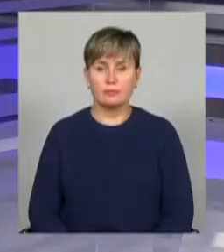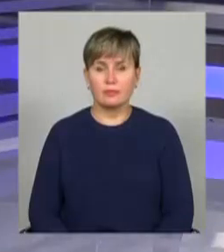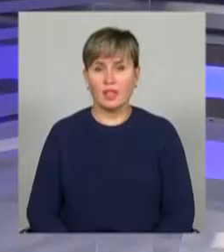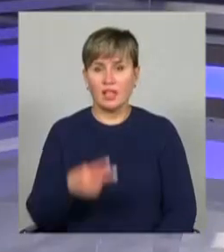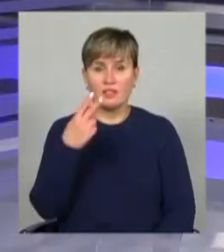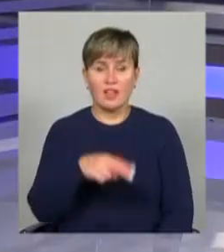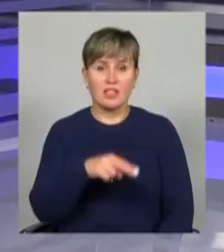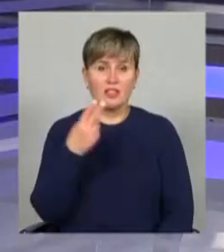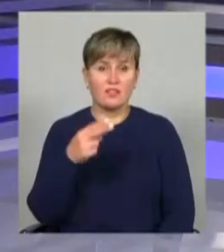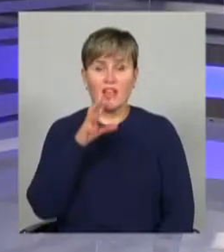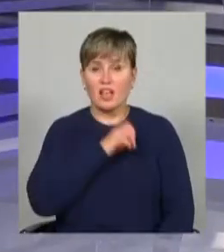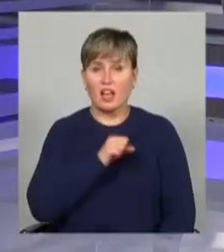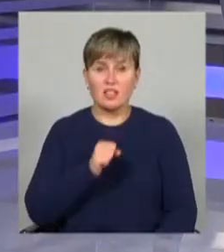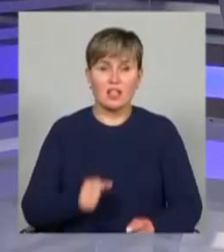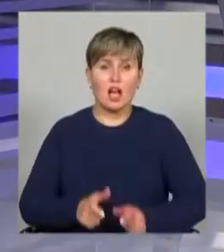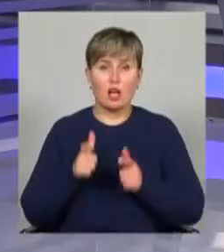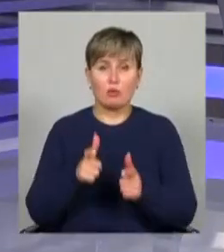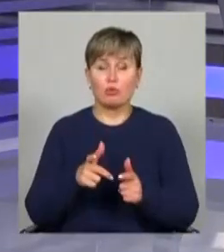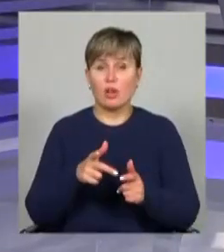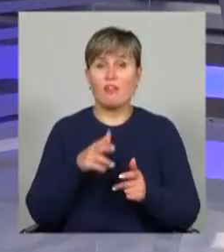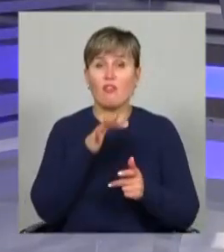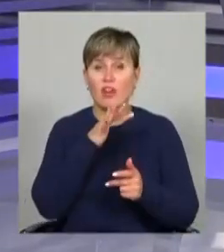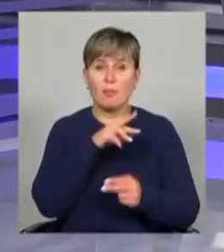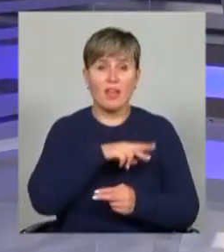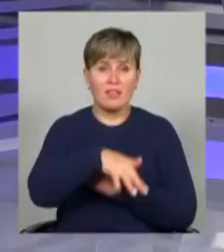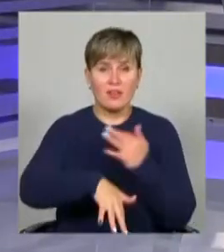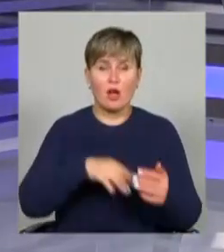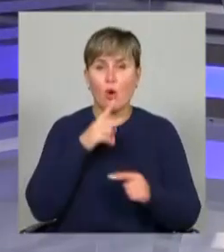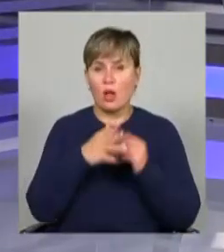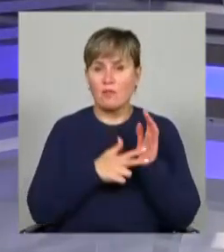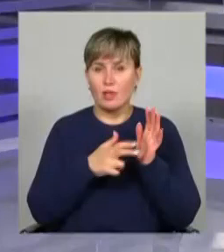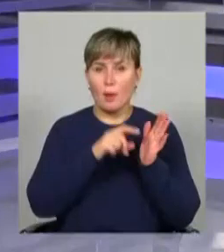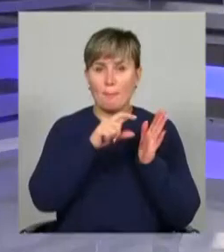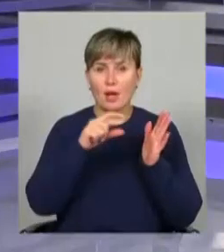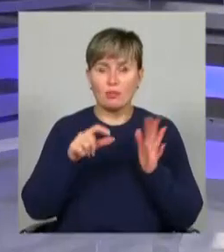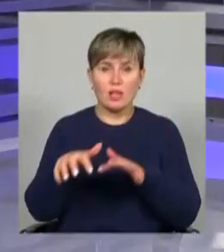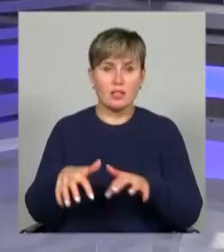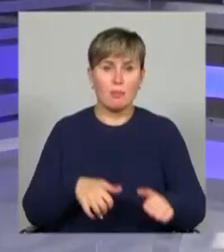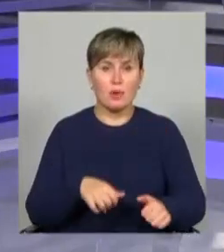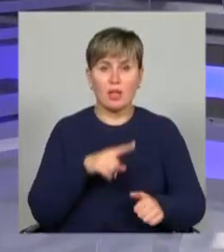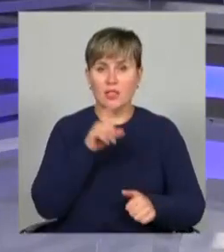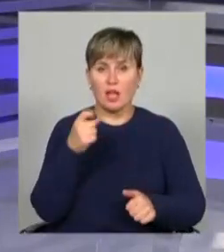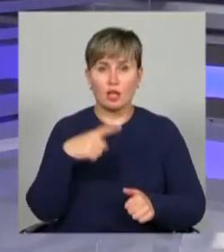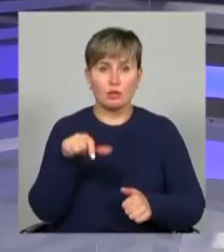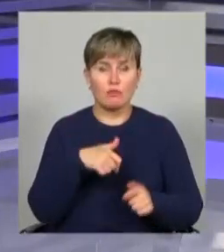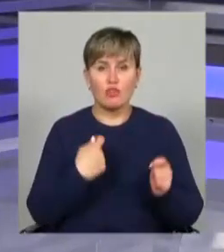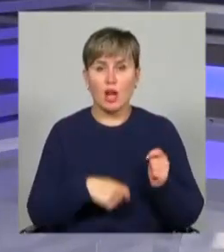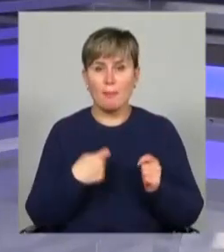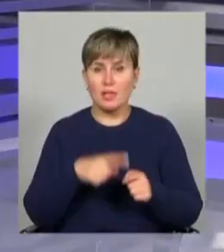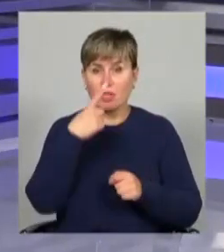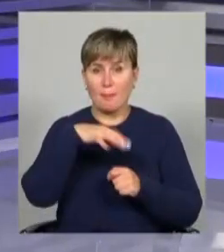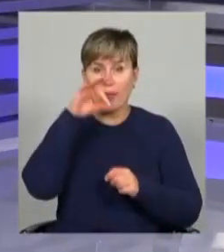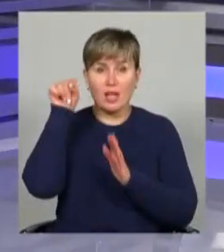22 единицы краденого оружия во время январских беспорядков и около 800 патронов изъяли за прошедшую неделю жамбылские